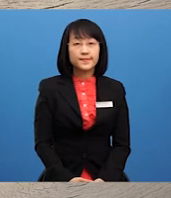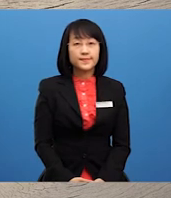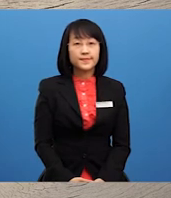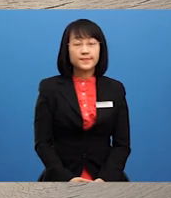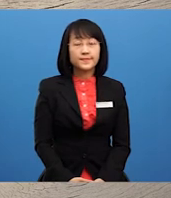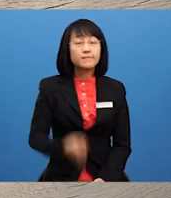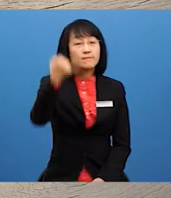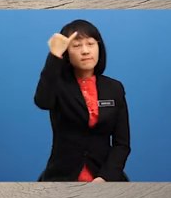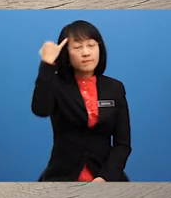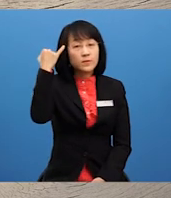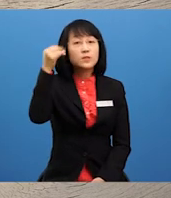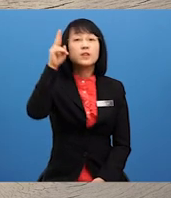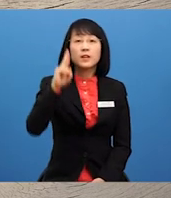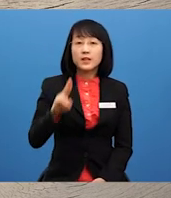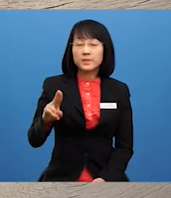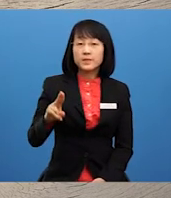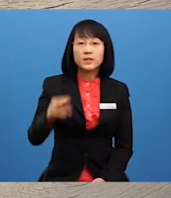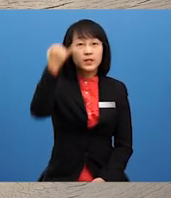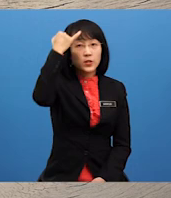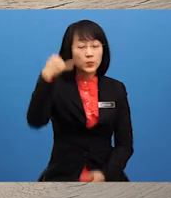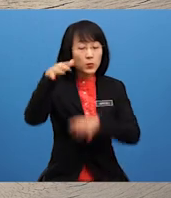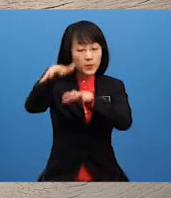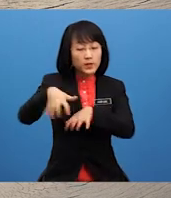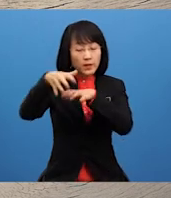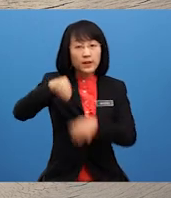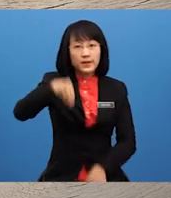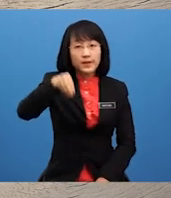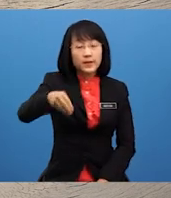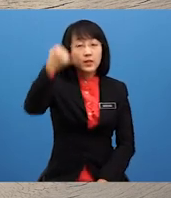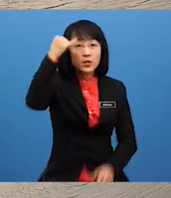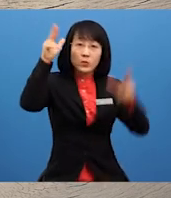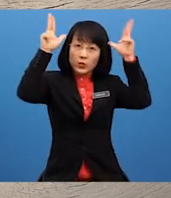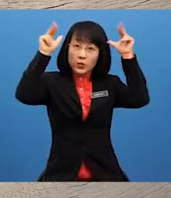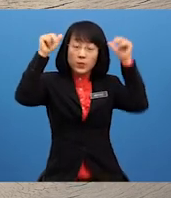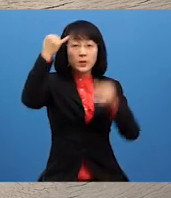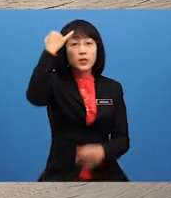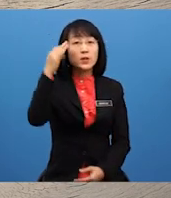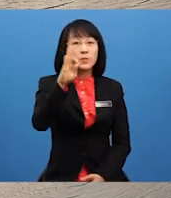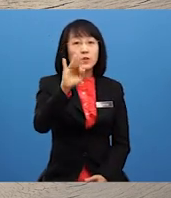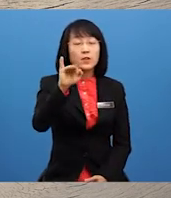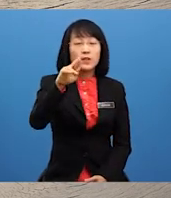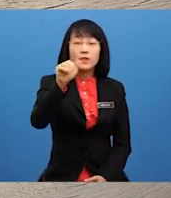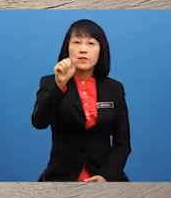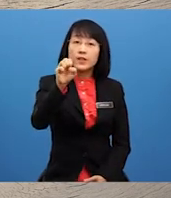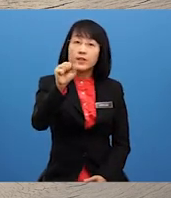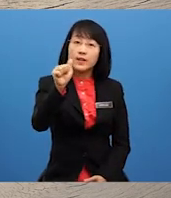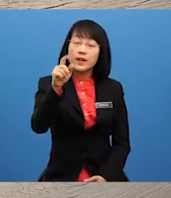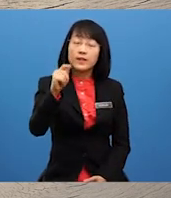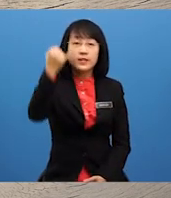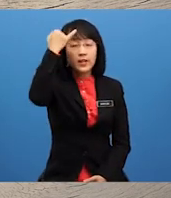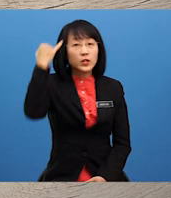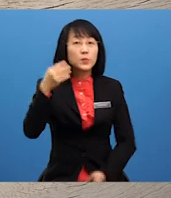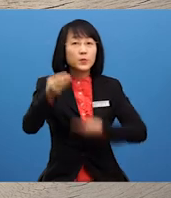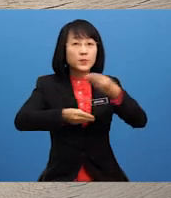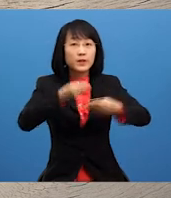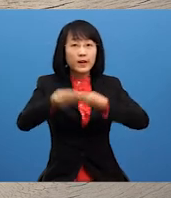Antaranya ilmu agama, ilmu pertanian, ilmu kuda, ilmu firasat, ilmu persilatan, ilmu perdagangan, ilmu